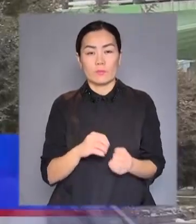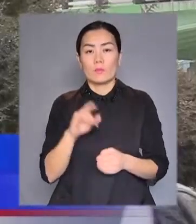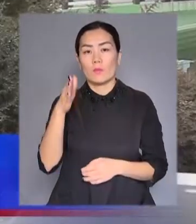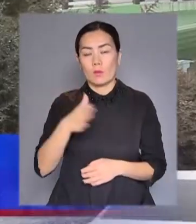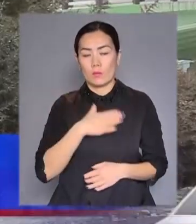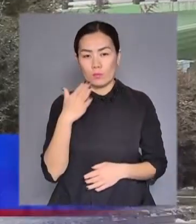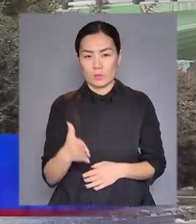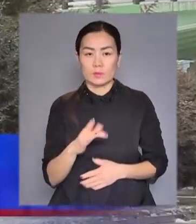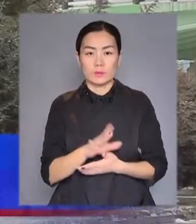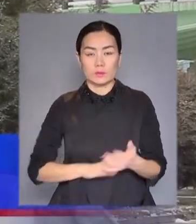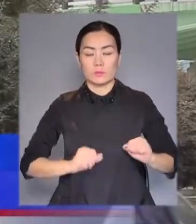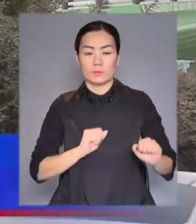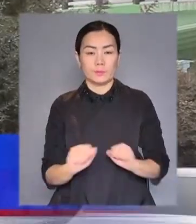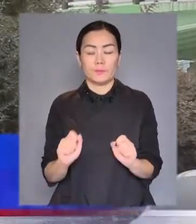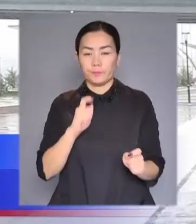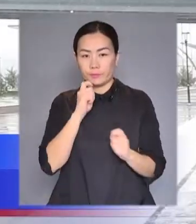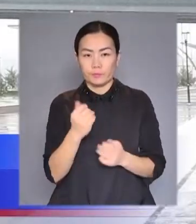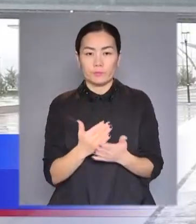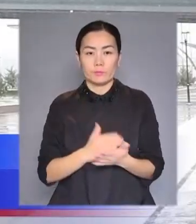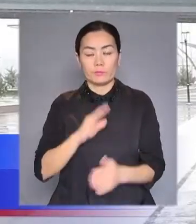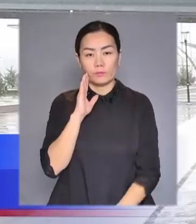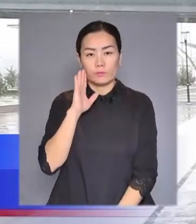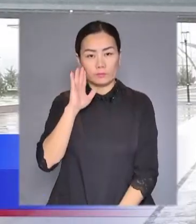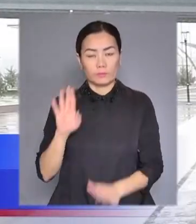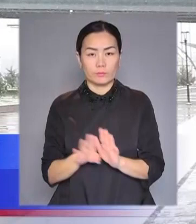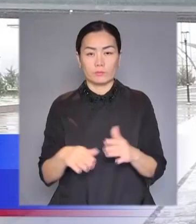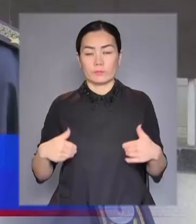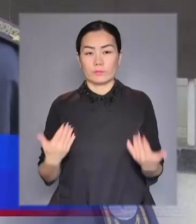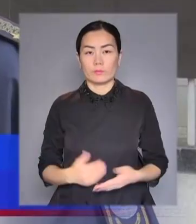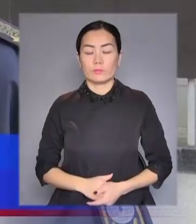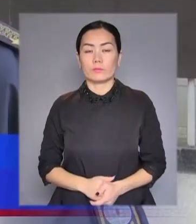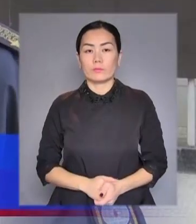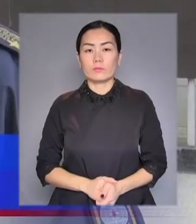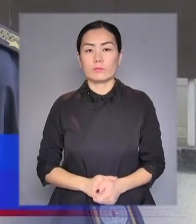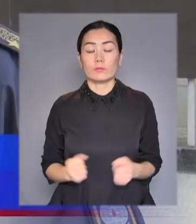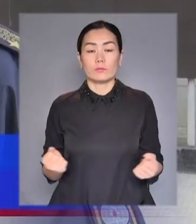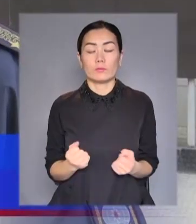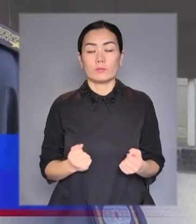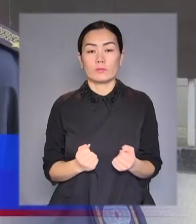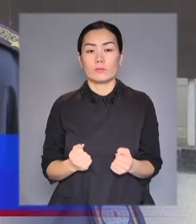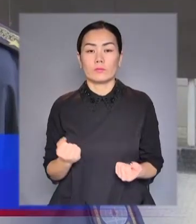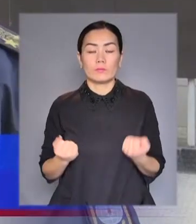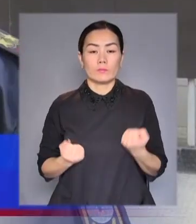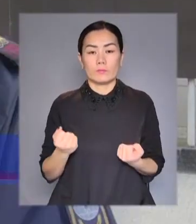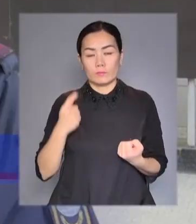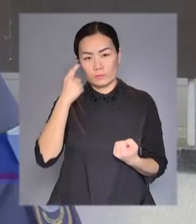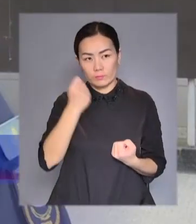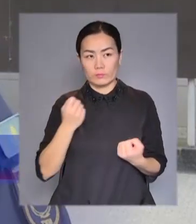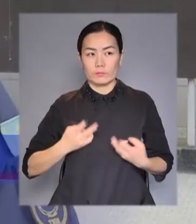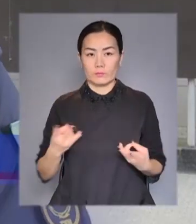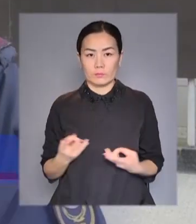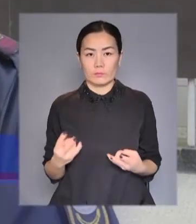алда екенін айтып, одан қорғанатын қауіпсіздік ережелерін қатаң сақтауға шақырды. Қыс кезеңінде жолға шыққанда естен шығармау